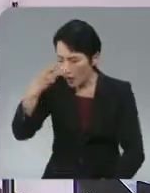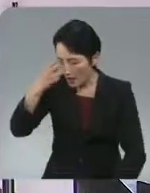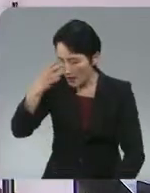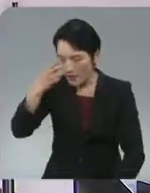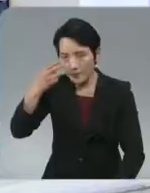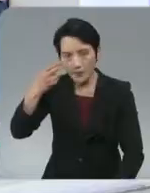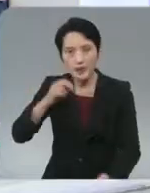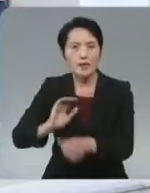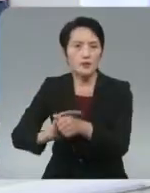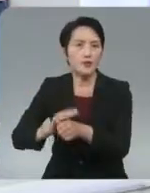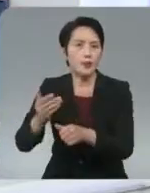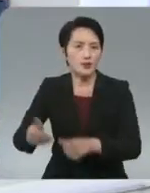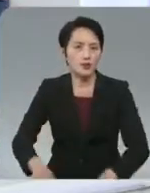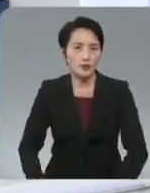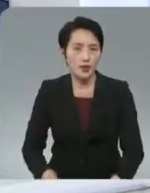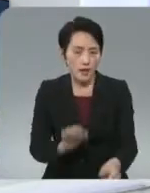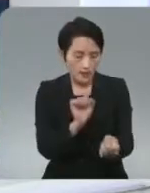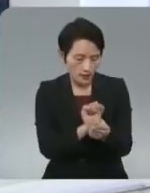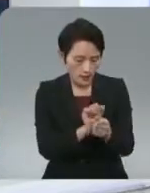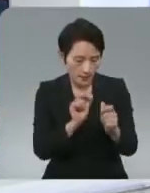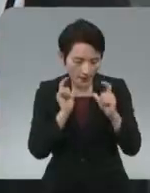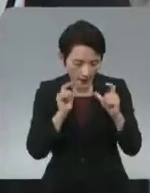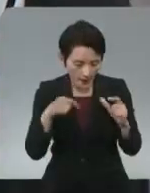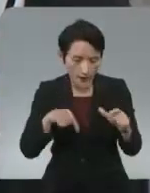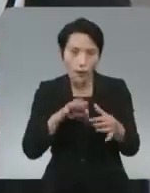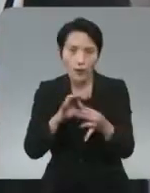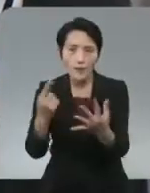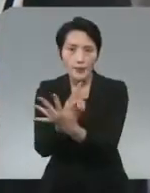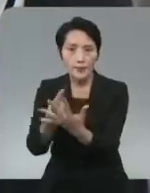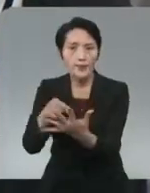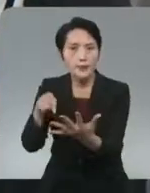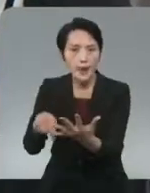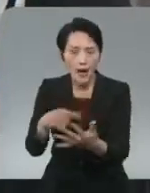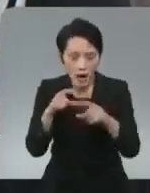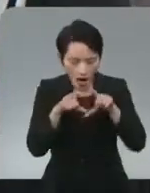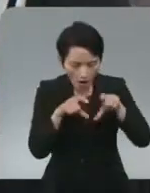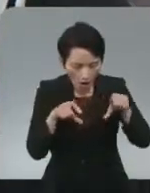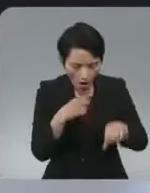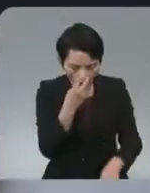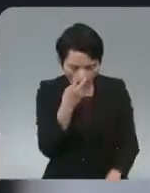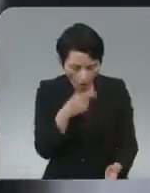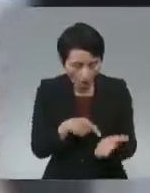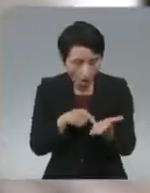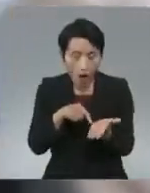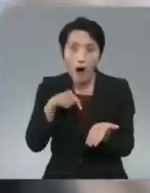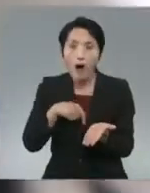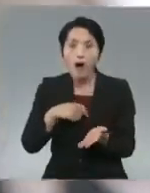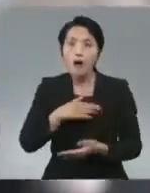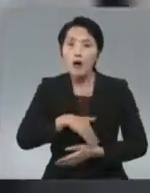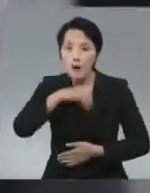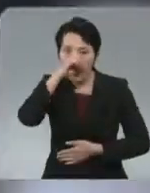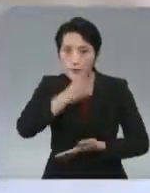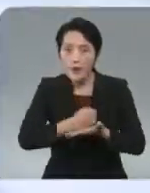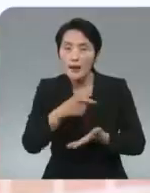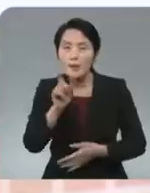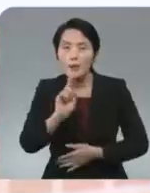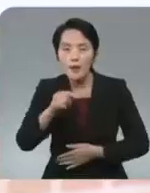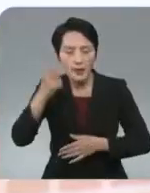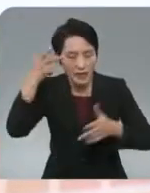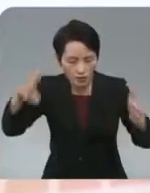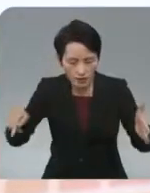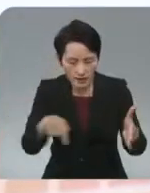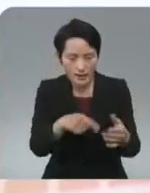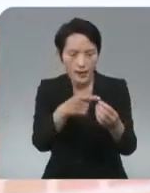発生した場合には学校が独自で接触者を把握し抗原検査や pcr 検査を行い